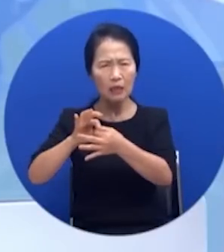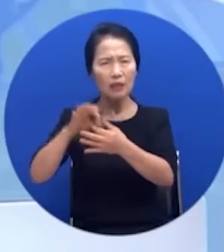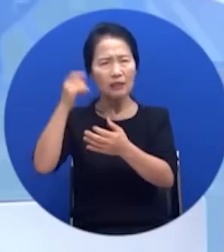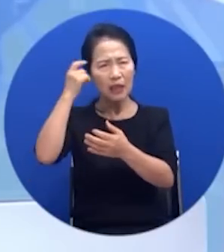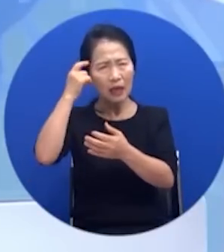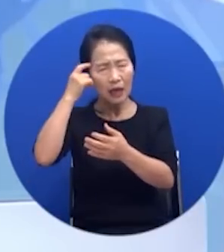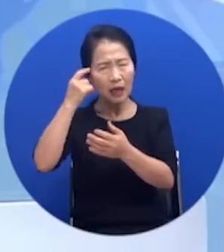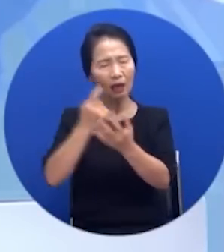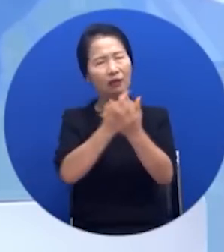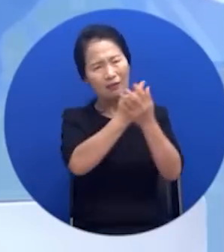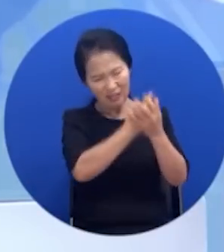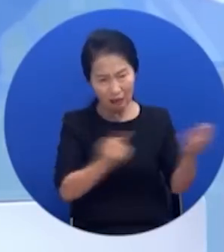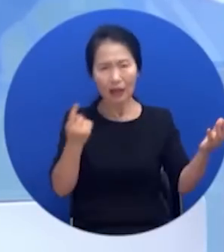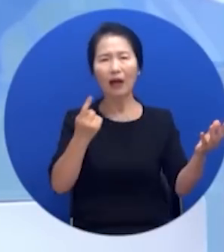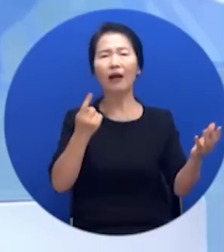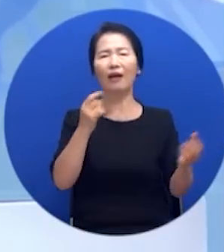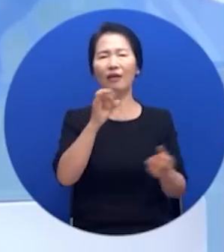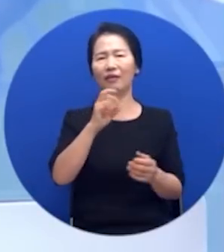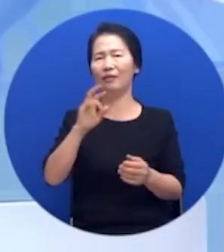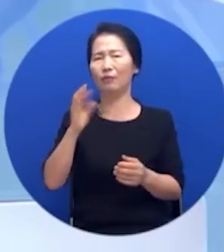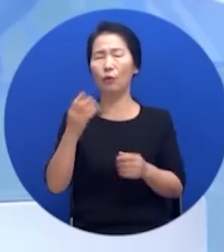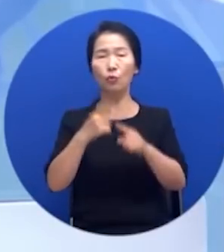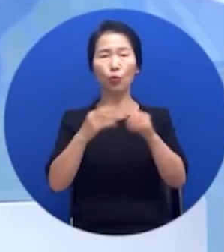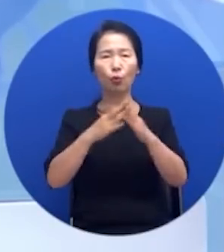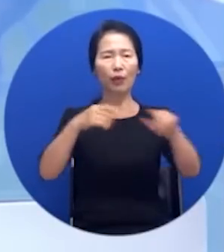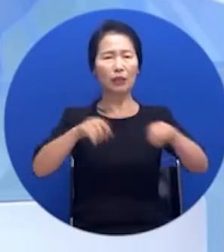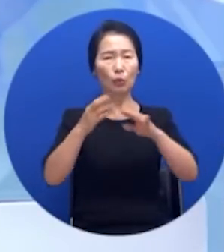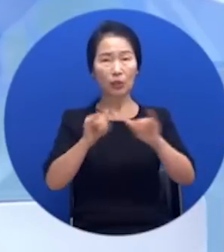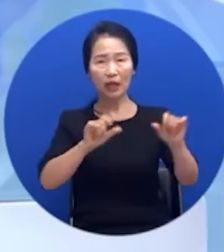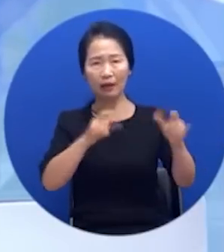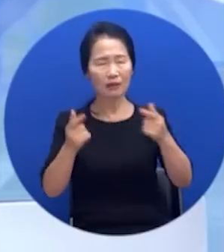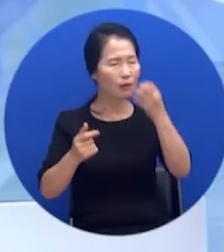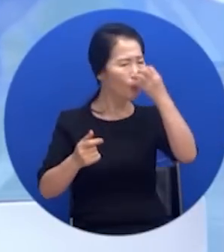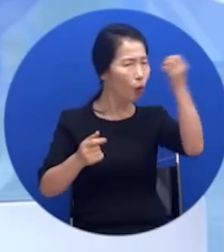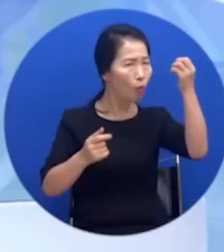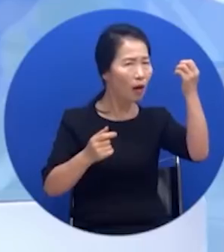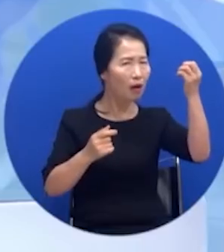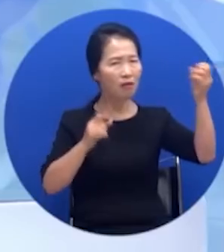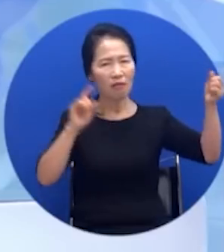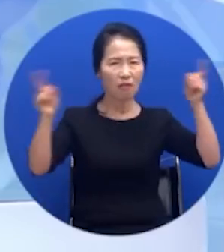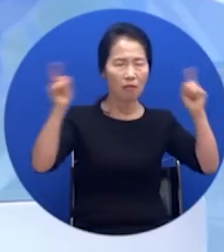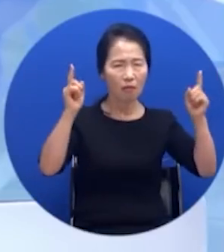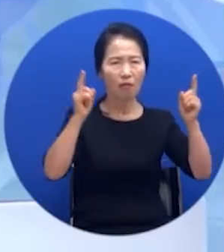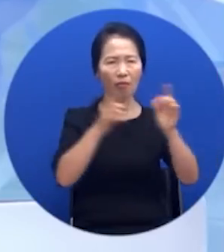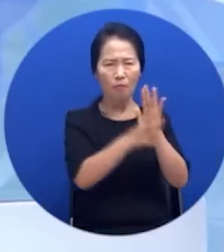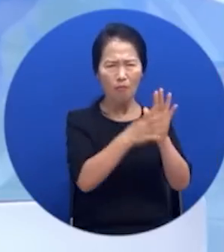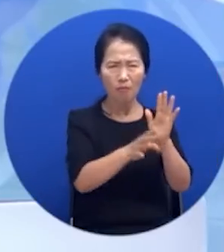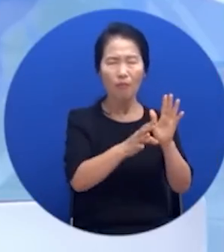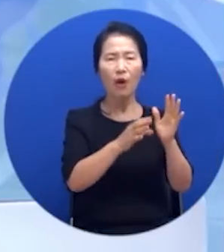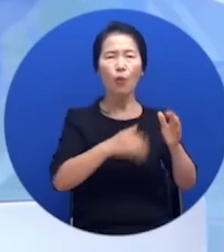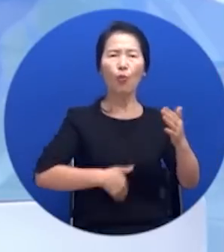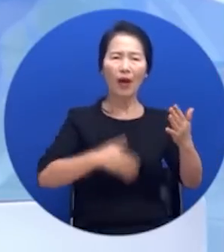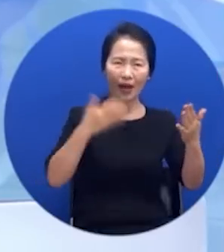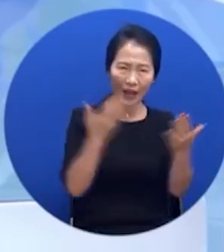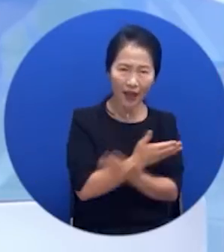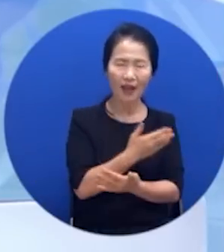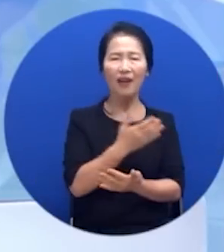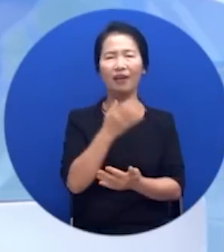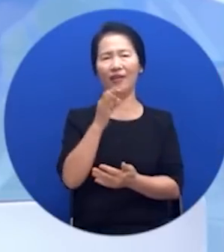떠나야 한다는 것이지요. 교회의 지도자들이 오만과 방종을 회개해야 하나님이